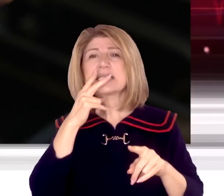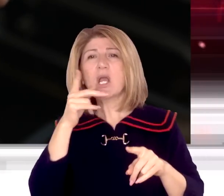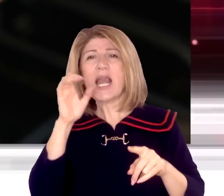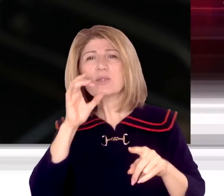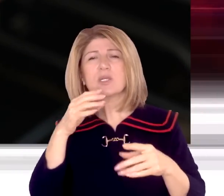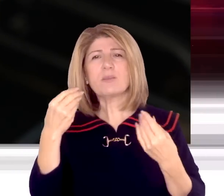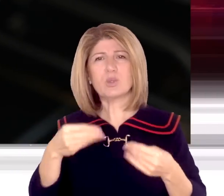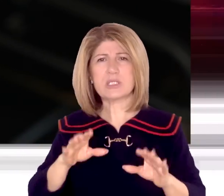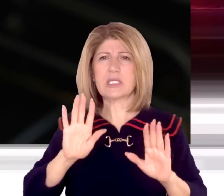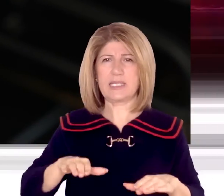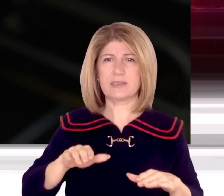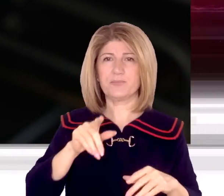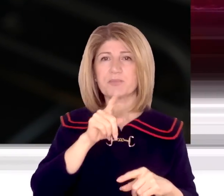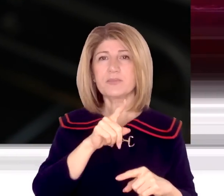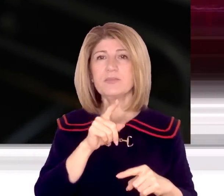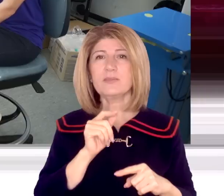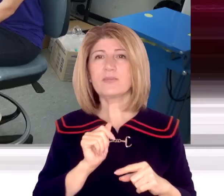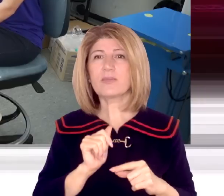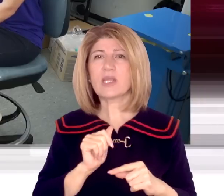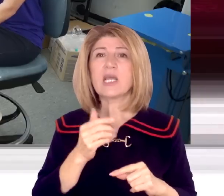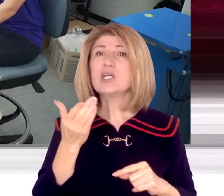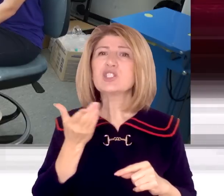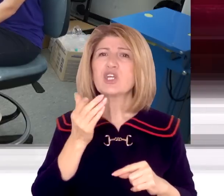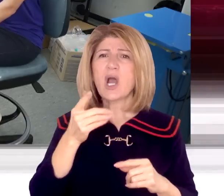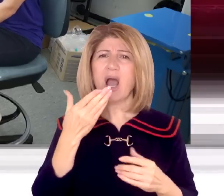ولی از سیگار الکترونیکی مضرتره.